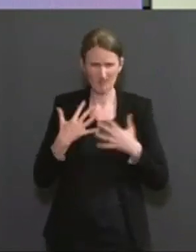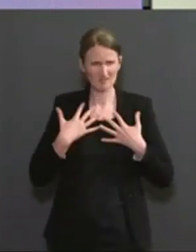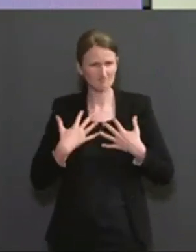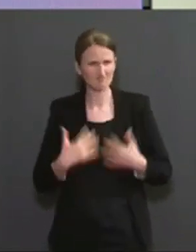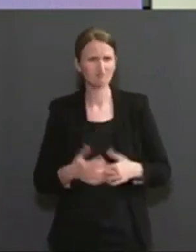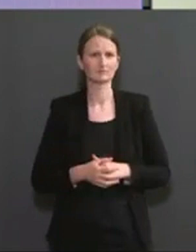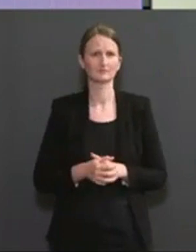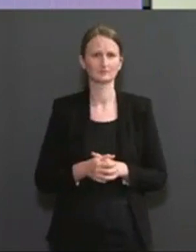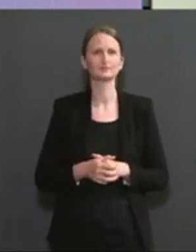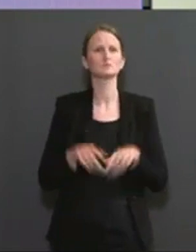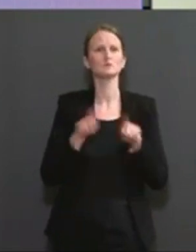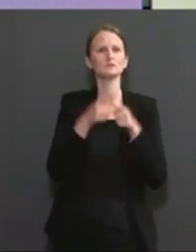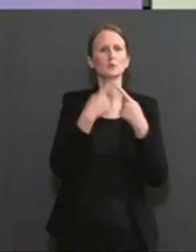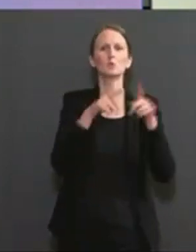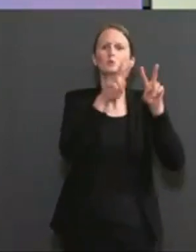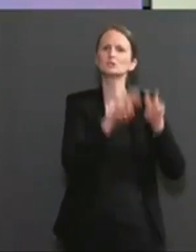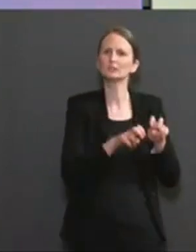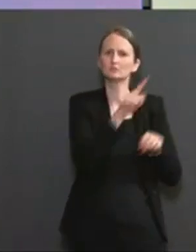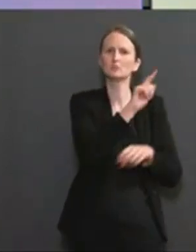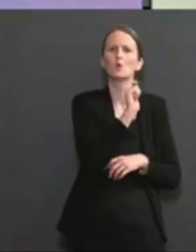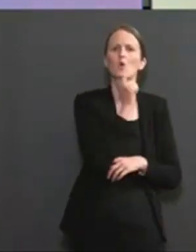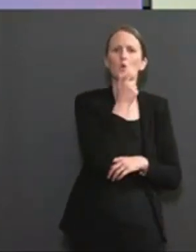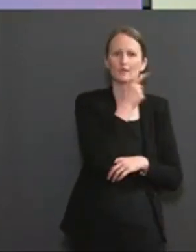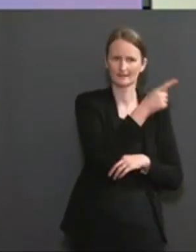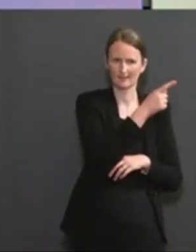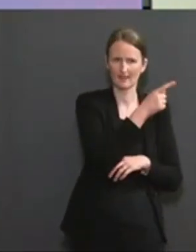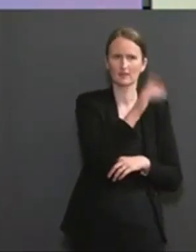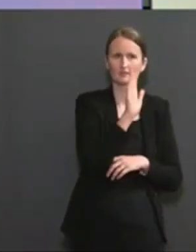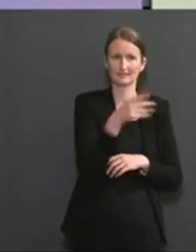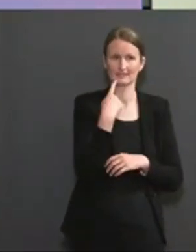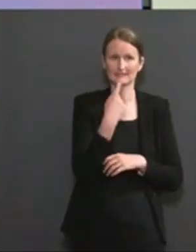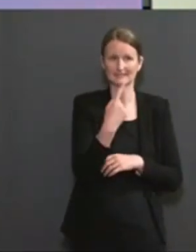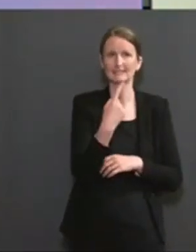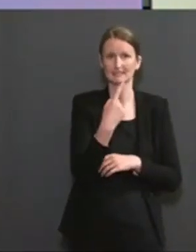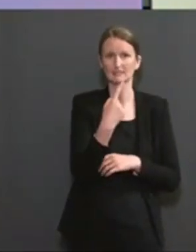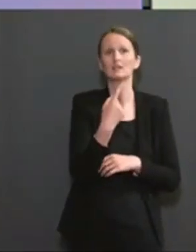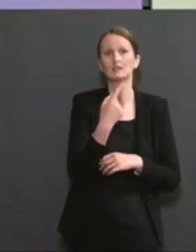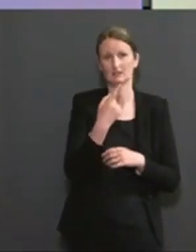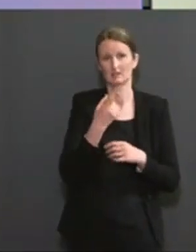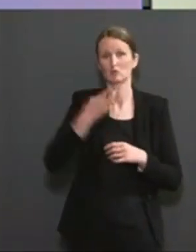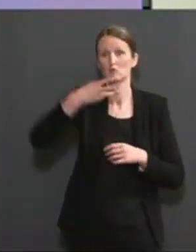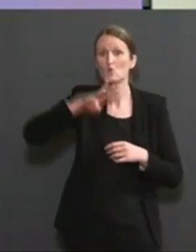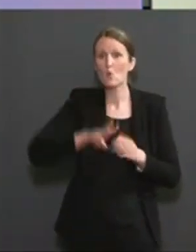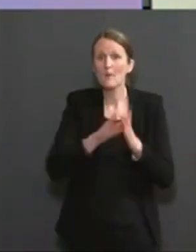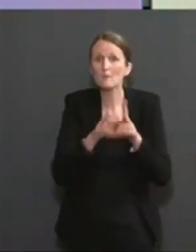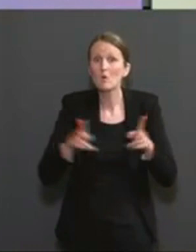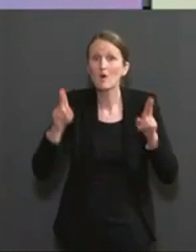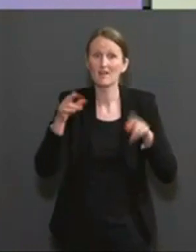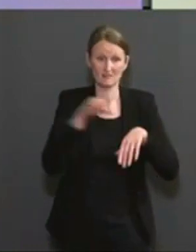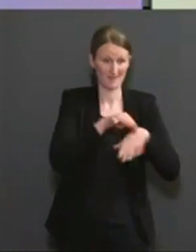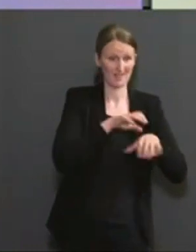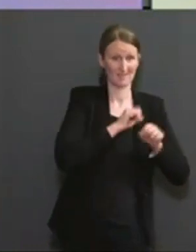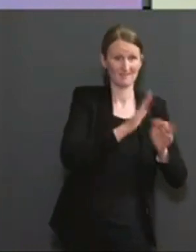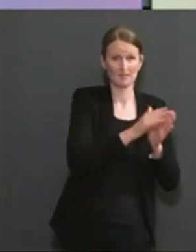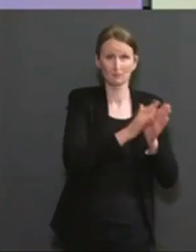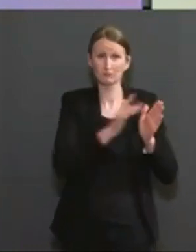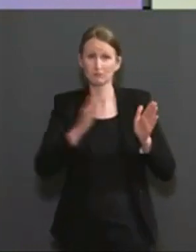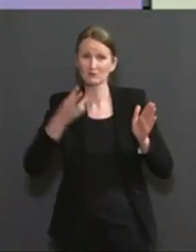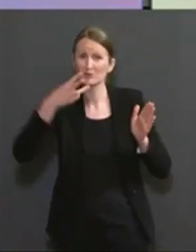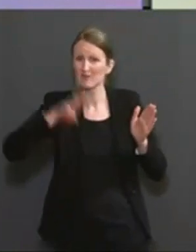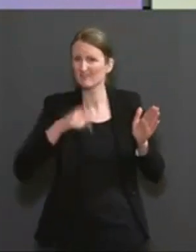plus, qu'il y a à peu près 2%, donc une personne sur 50, qui ont encore des